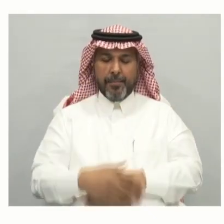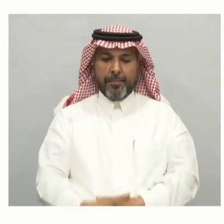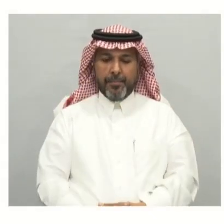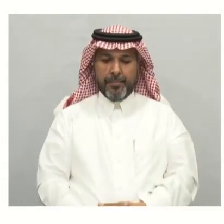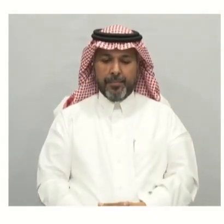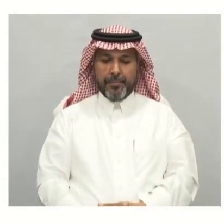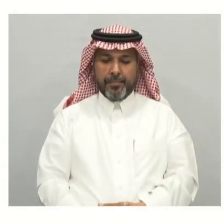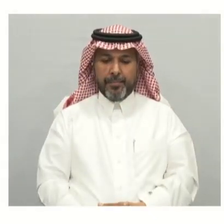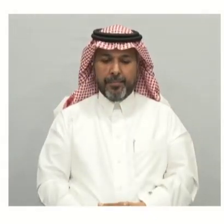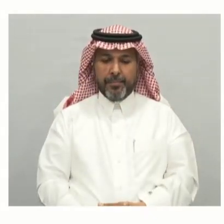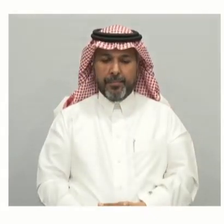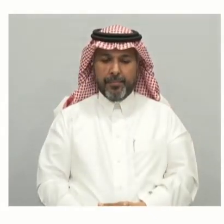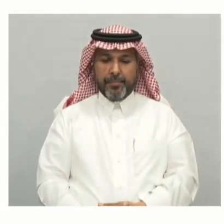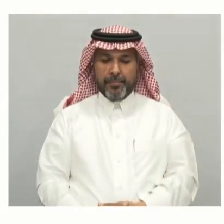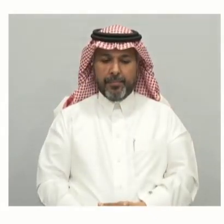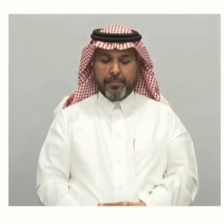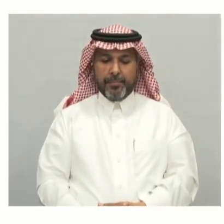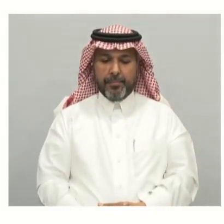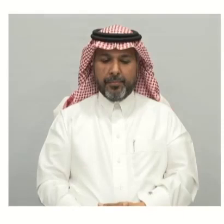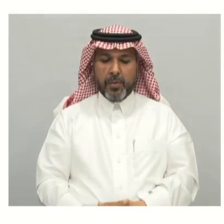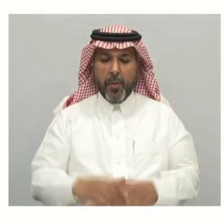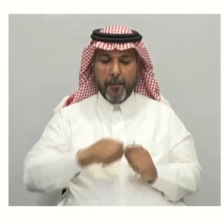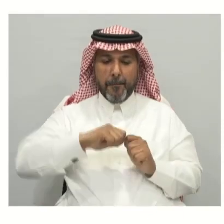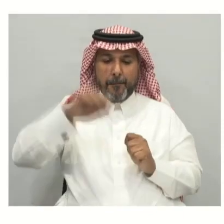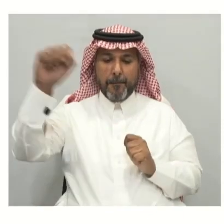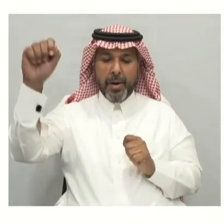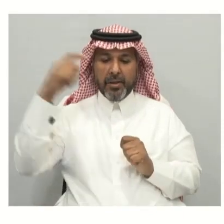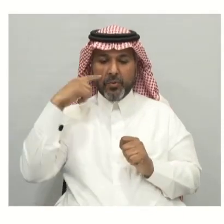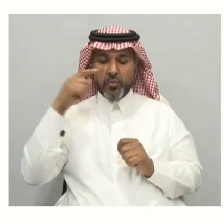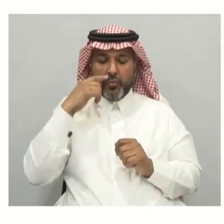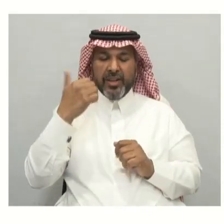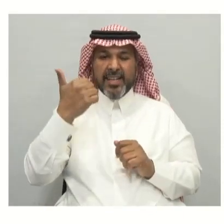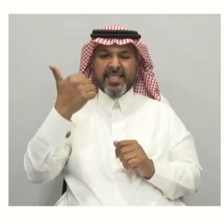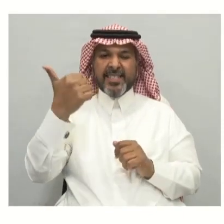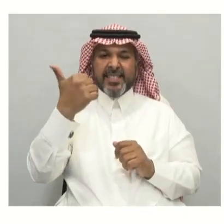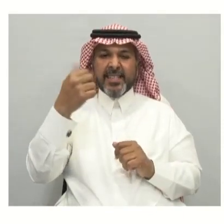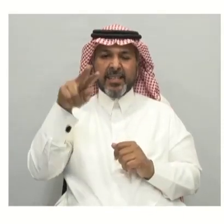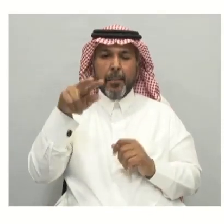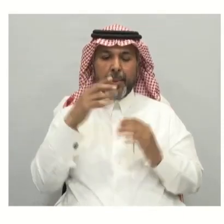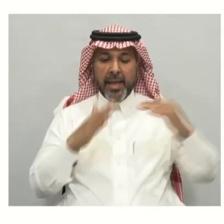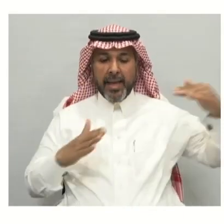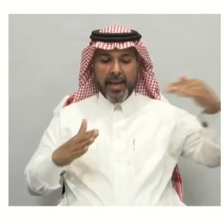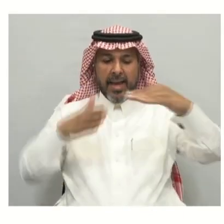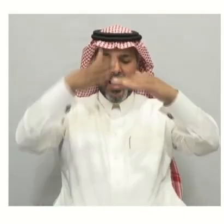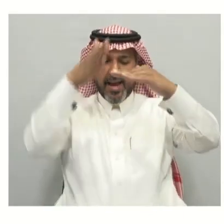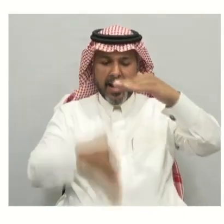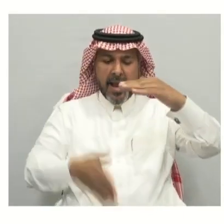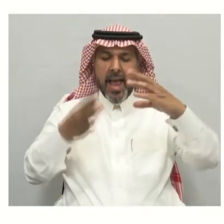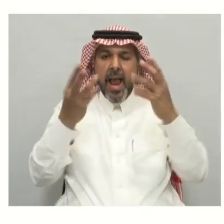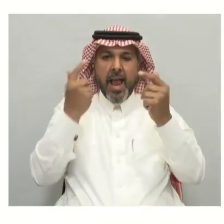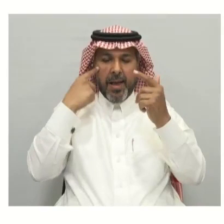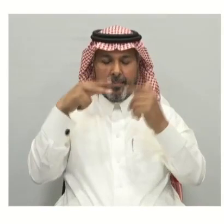كامله سوف نمد هذا الخط الذي يمثل العلاقه نمد هذا المستقيم اذا